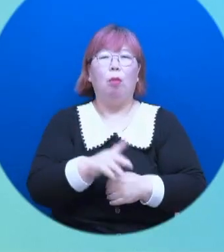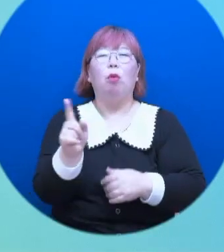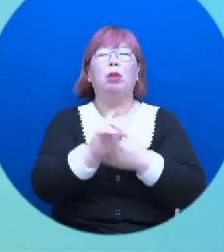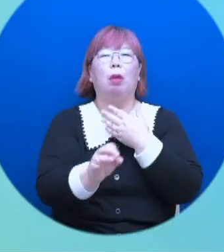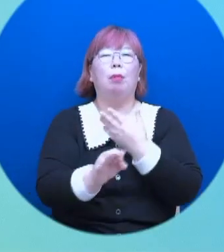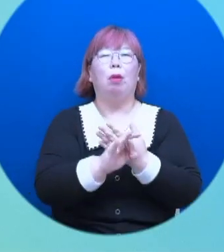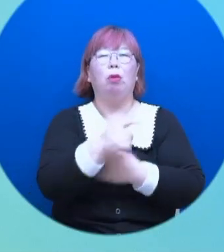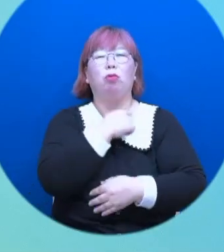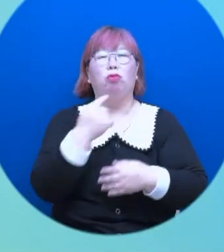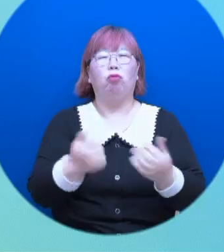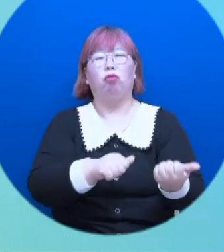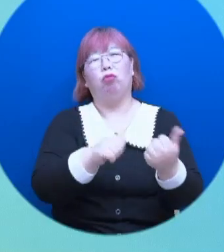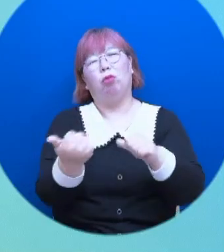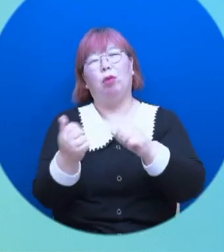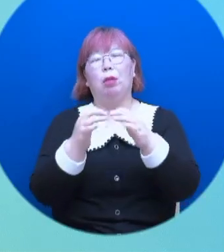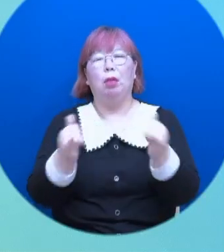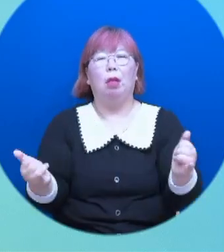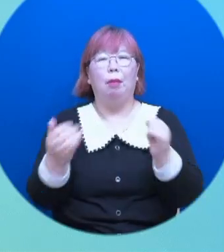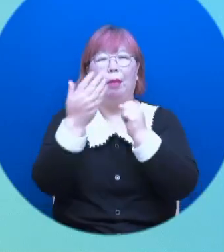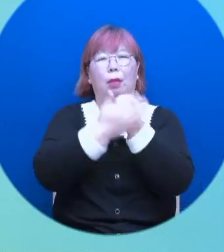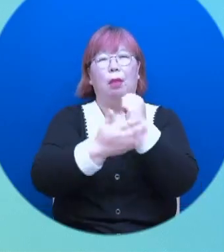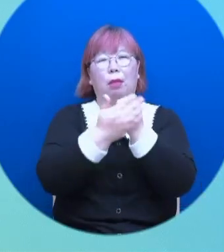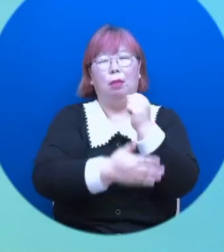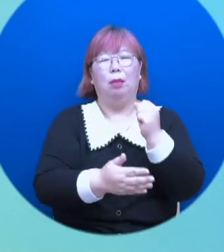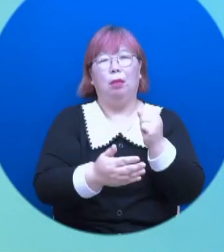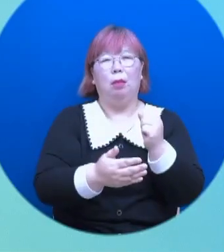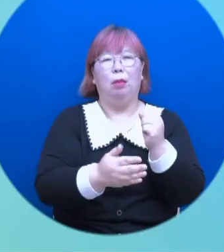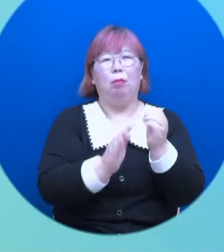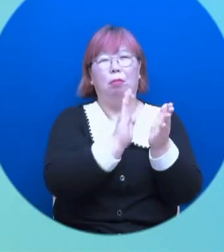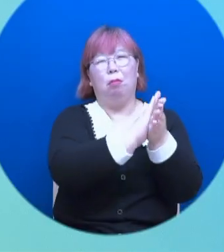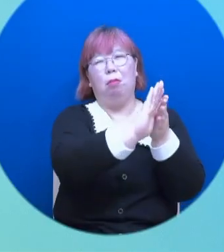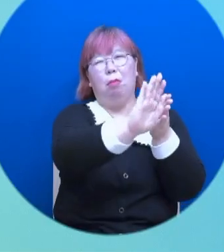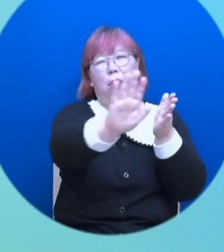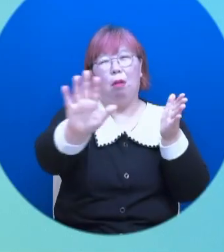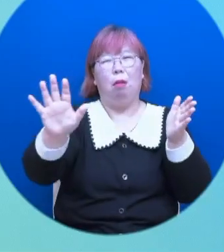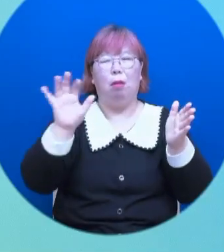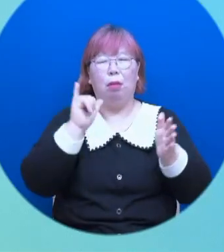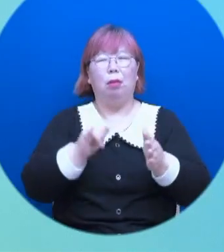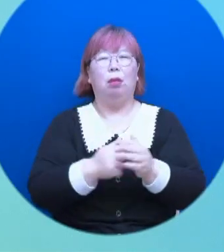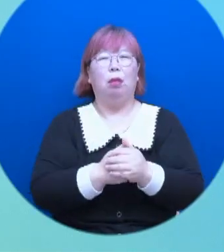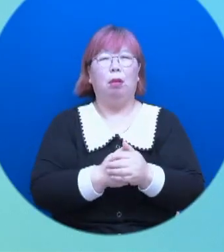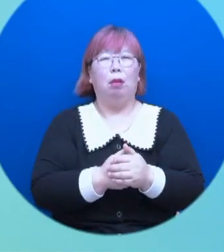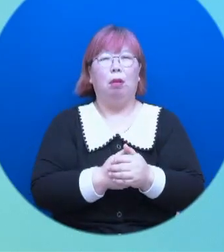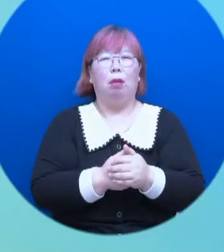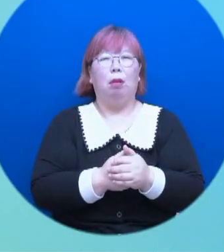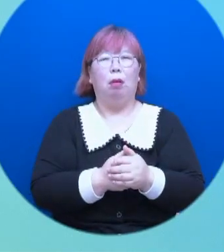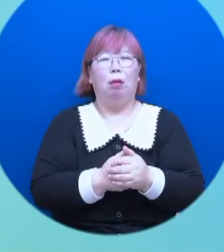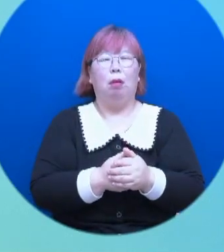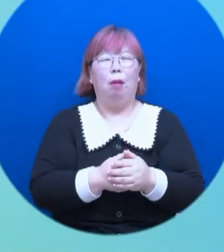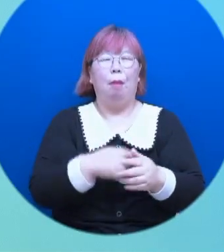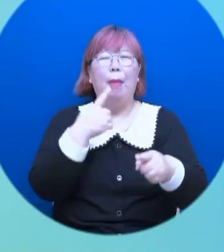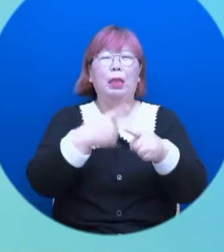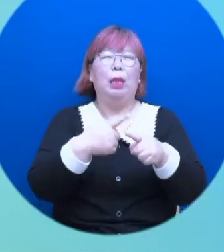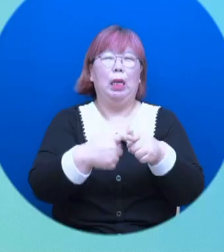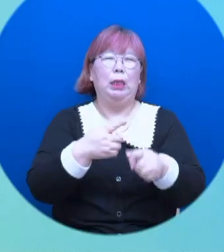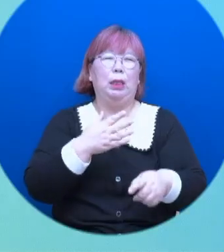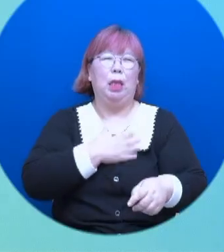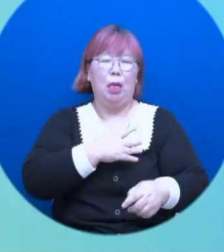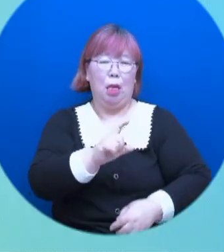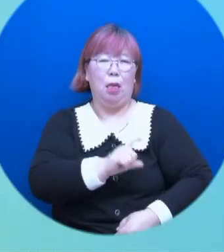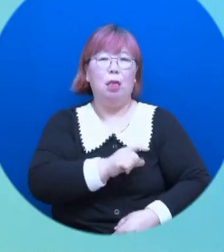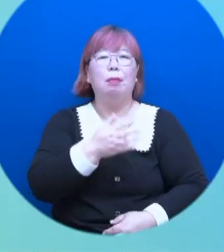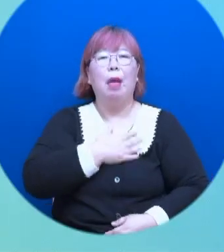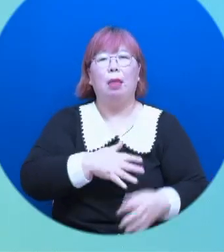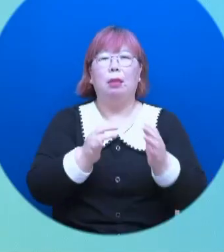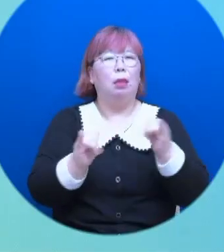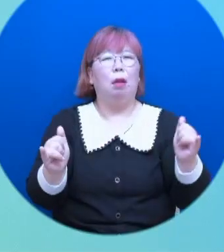순교하신 선교사님들의 사진입니다. 너무 귀한 분들이죠. 마찬가지예요. 제가 이름을 아는 분들이